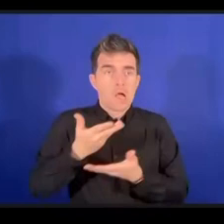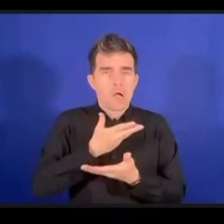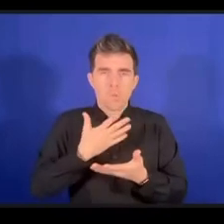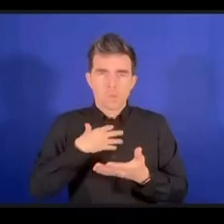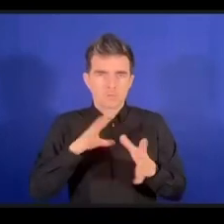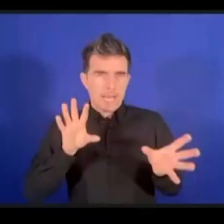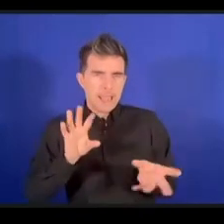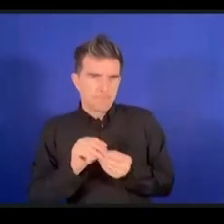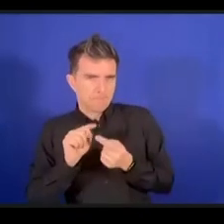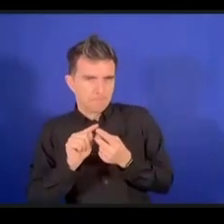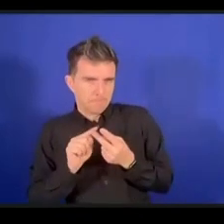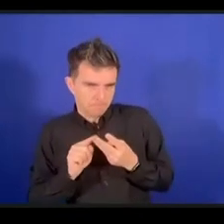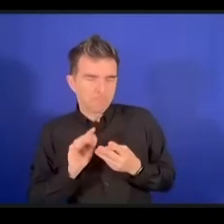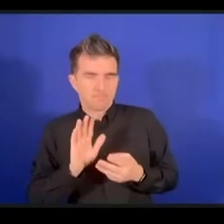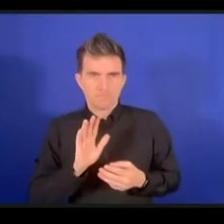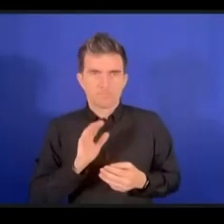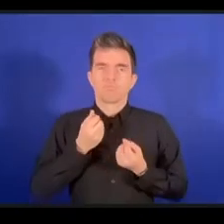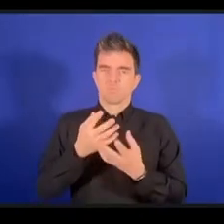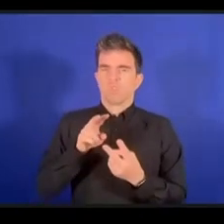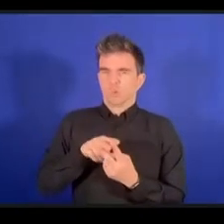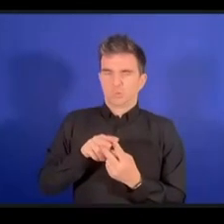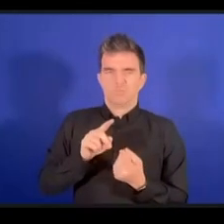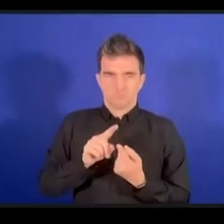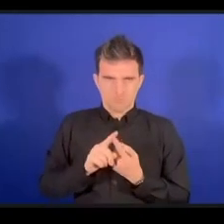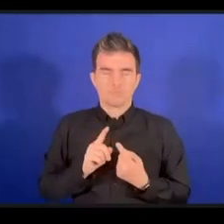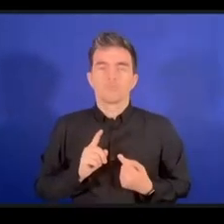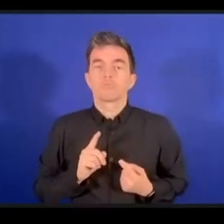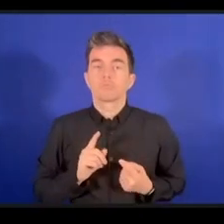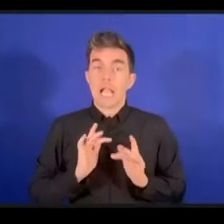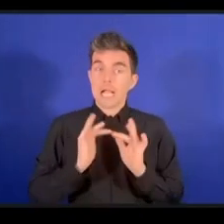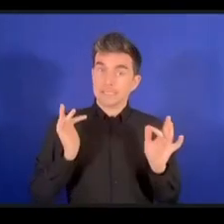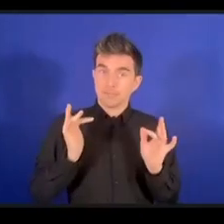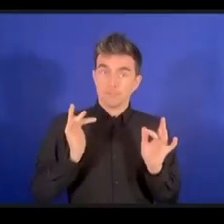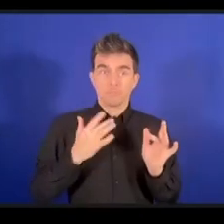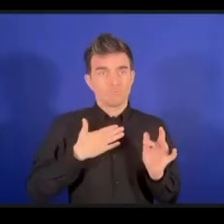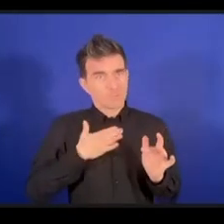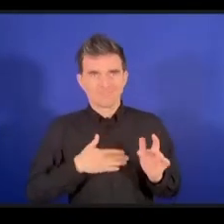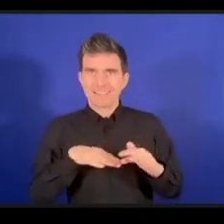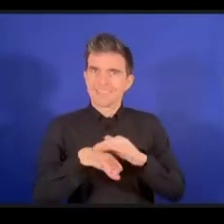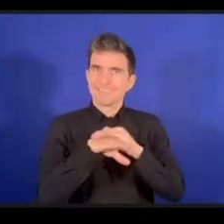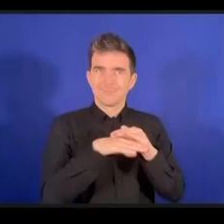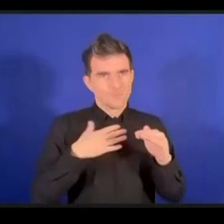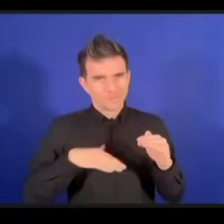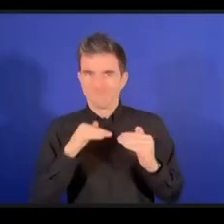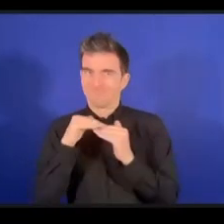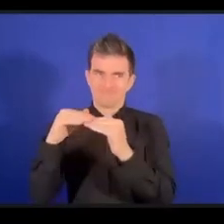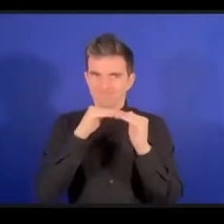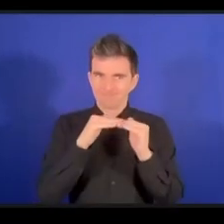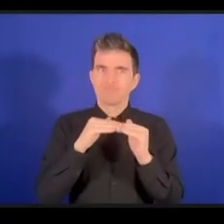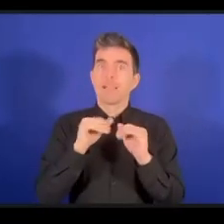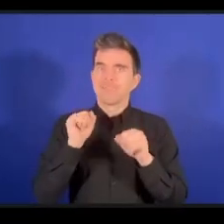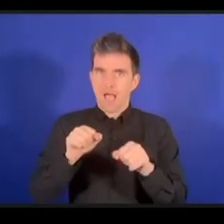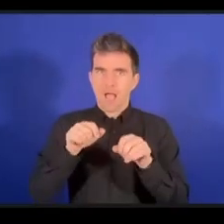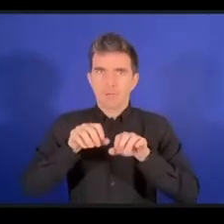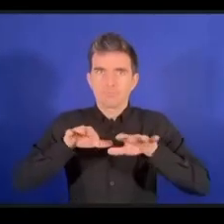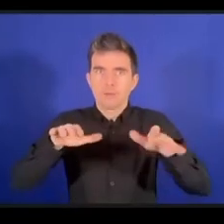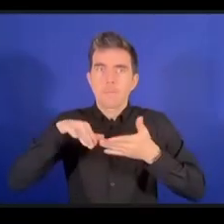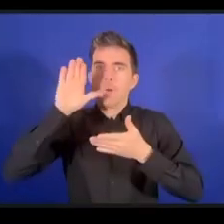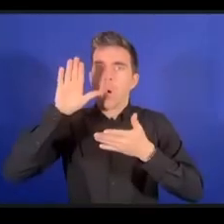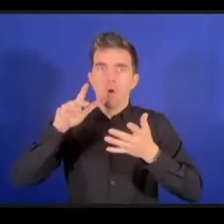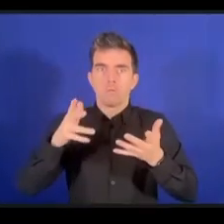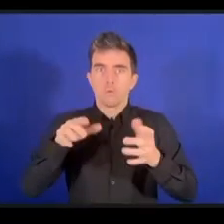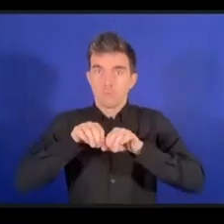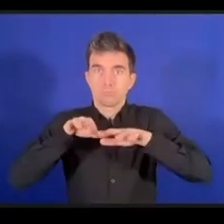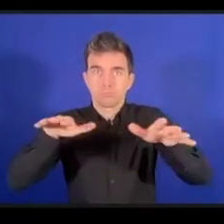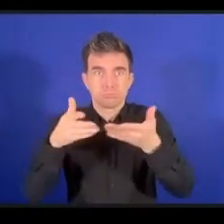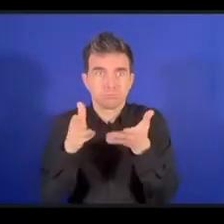两个要点，那么这个能力建设，我们也想要的建设互联网应该是平